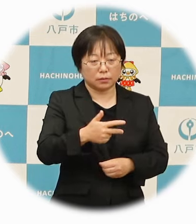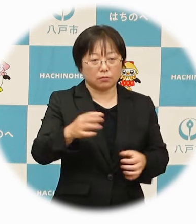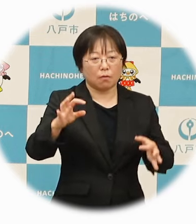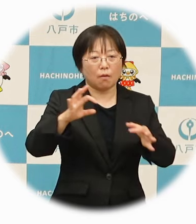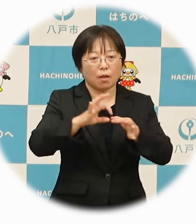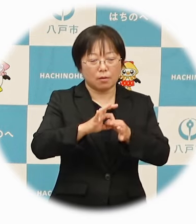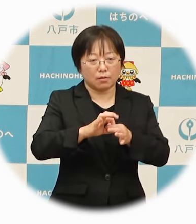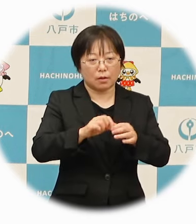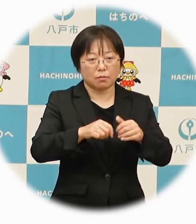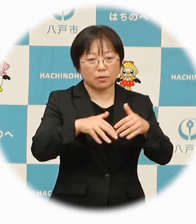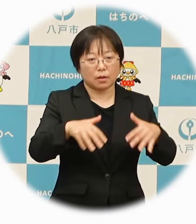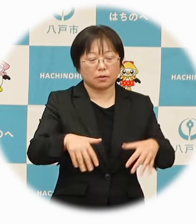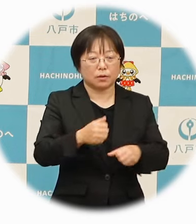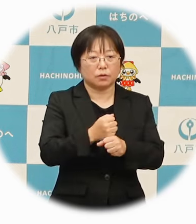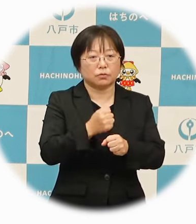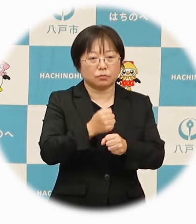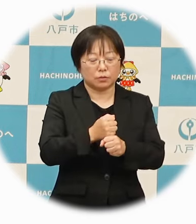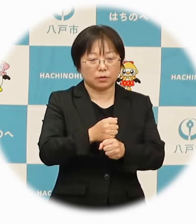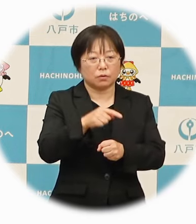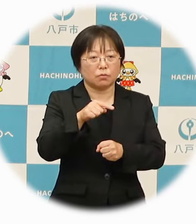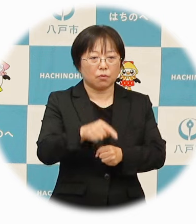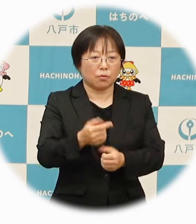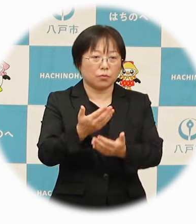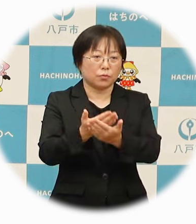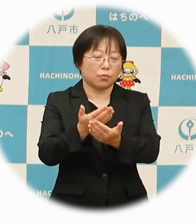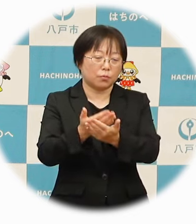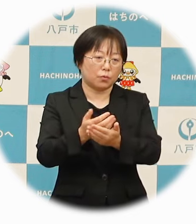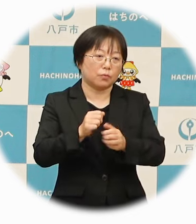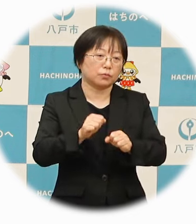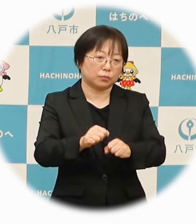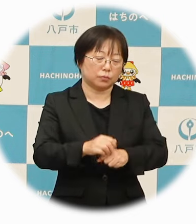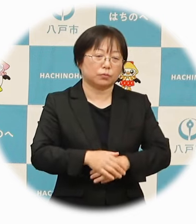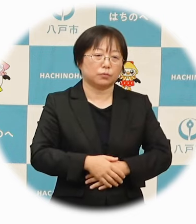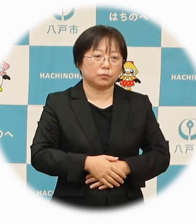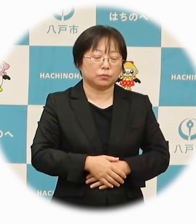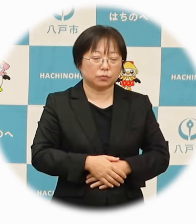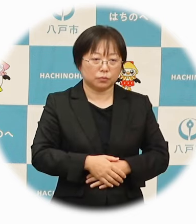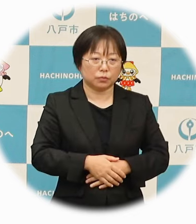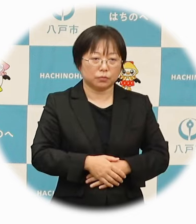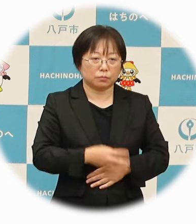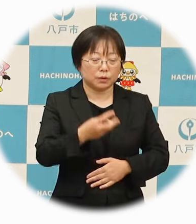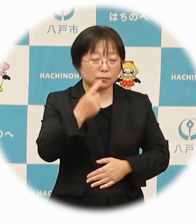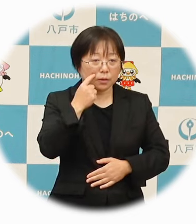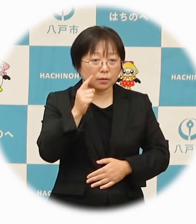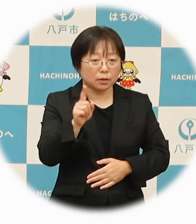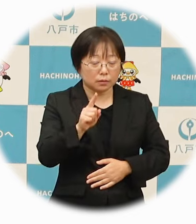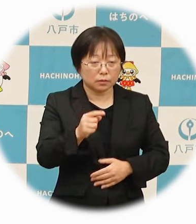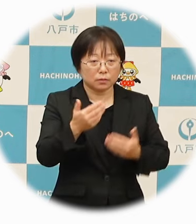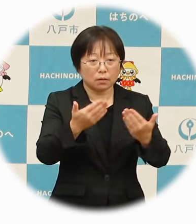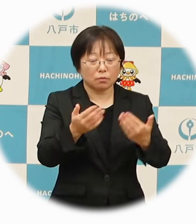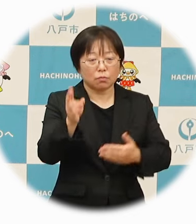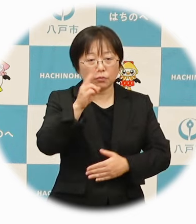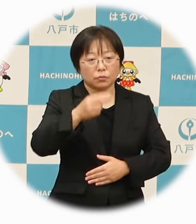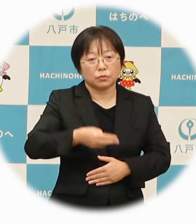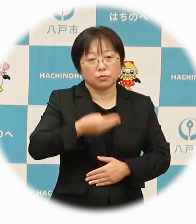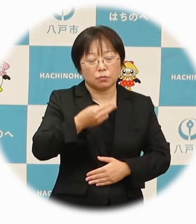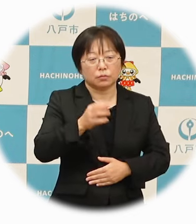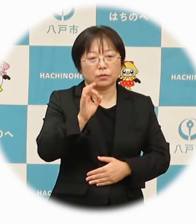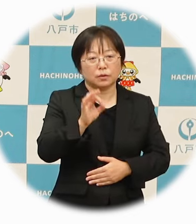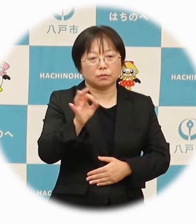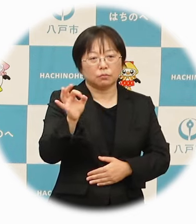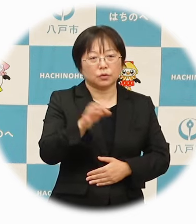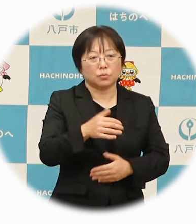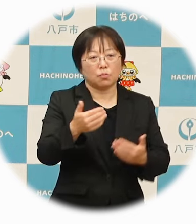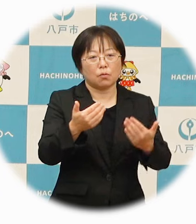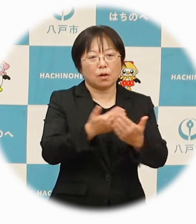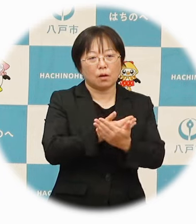体制づくりについて新規に要望するものであります。 3つ目は学校給食費の無償